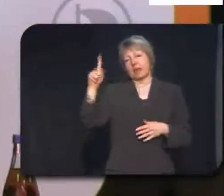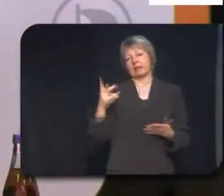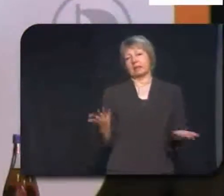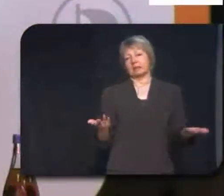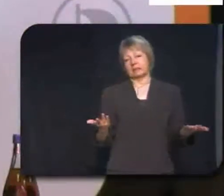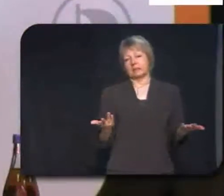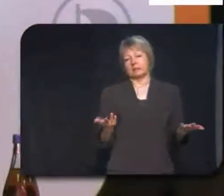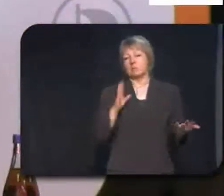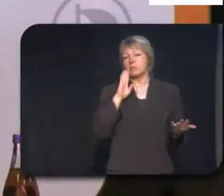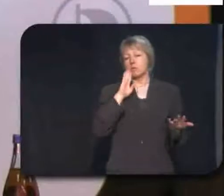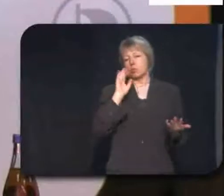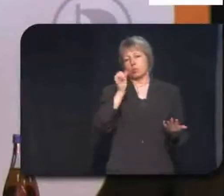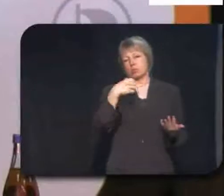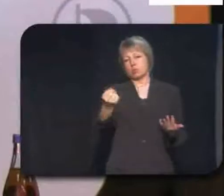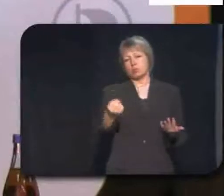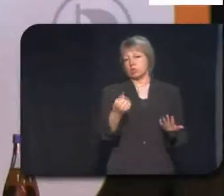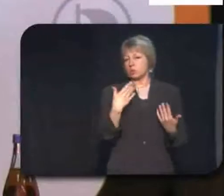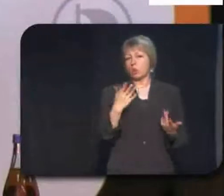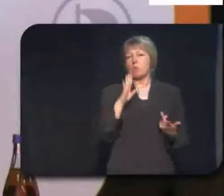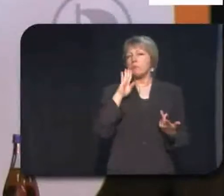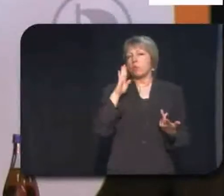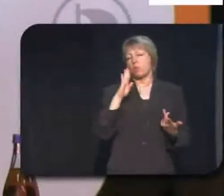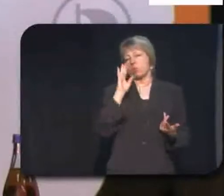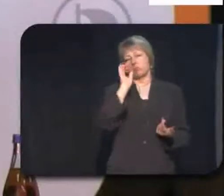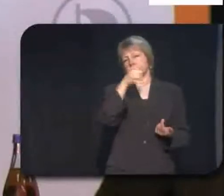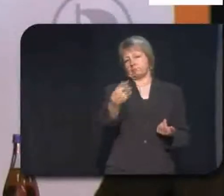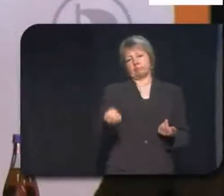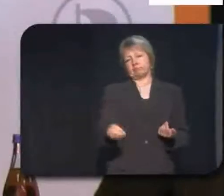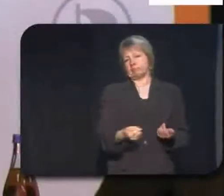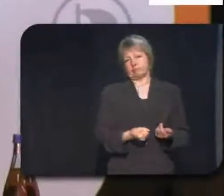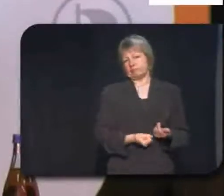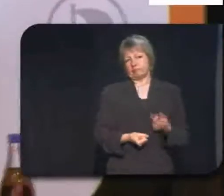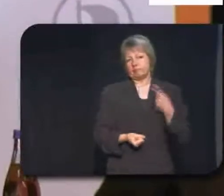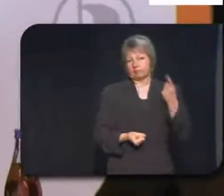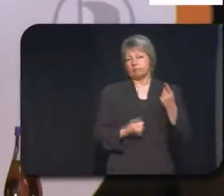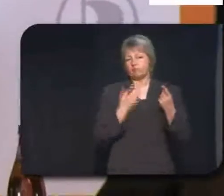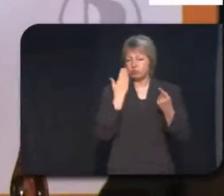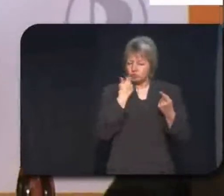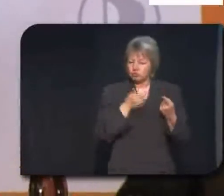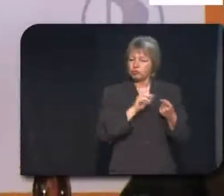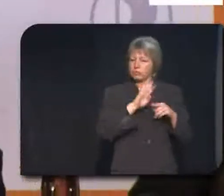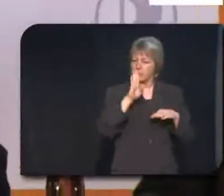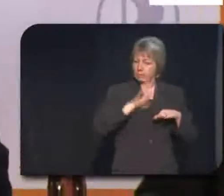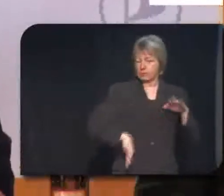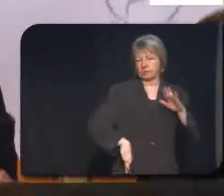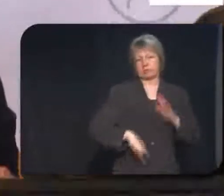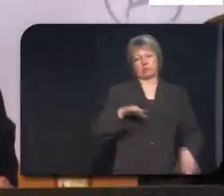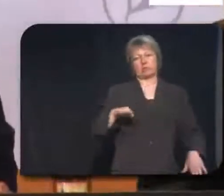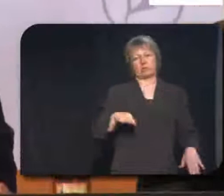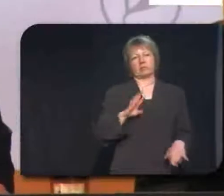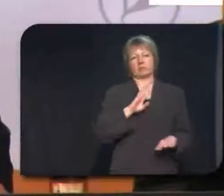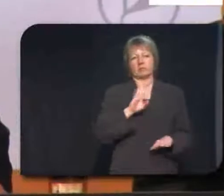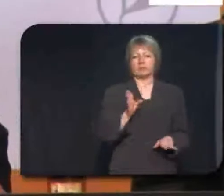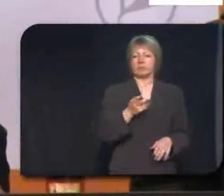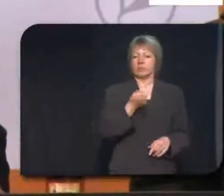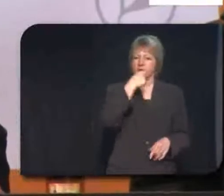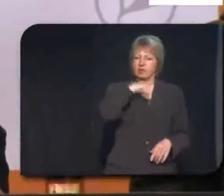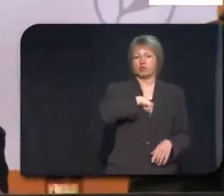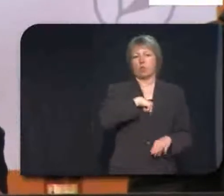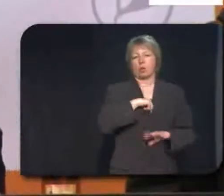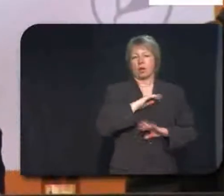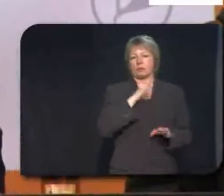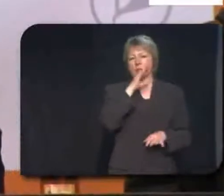ich bitte solche Zwischenrufe in dieser Lautstärke zu unterlassen verkneift es euch doch